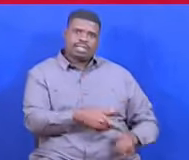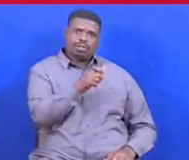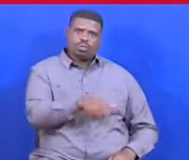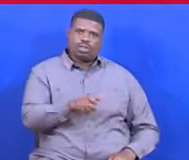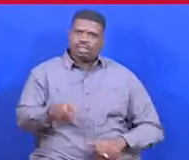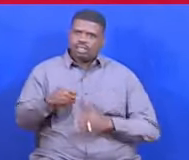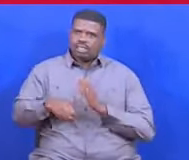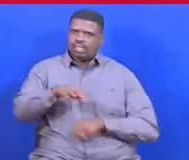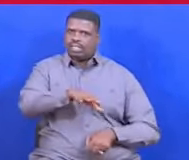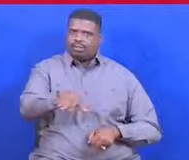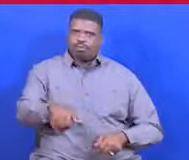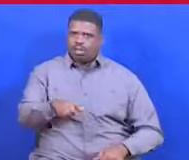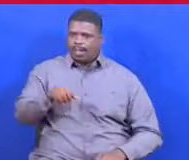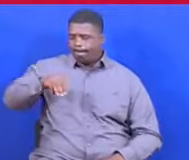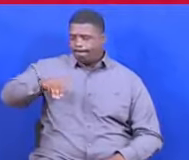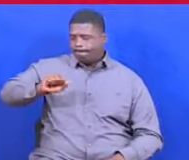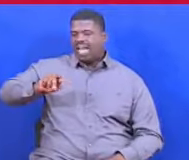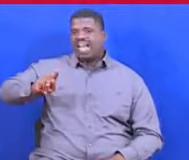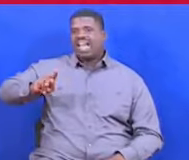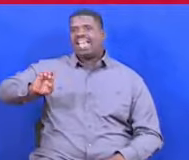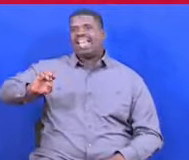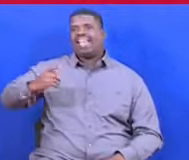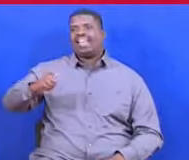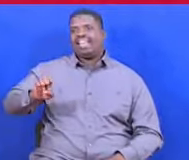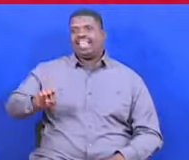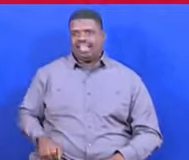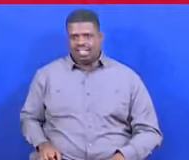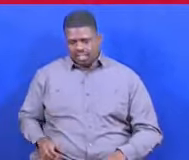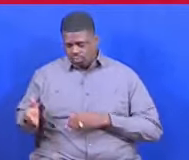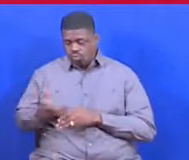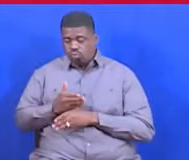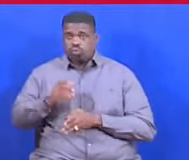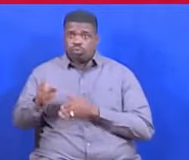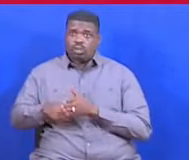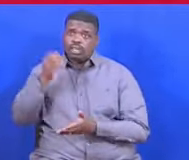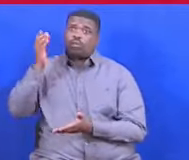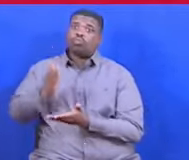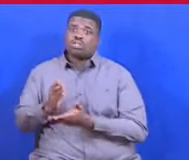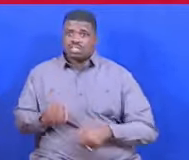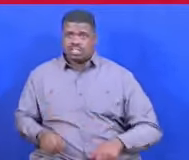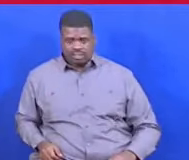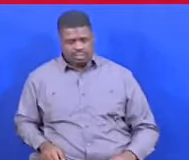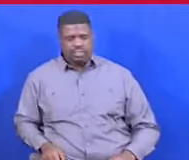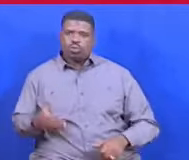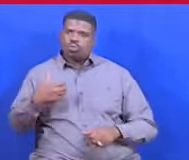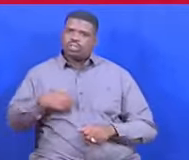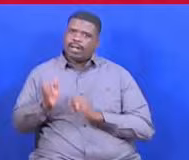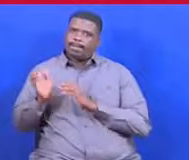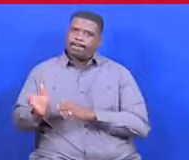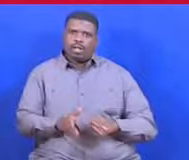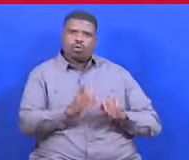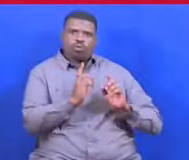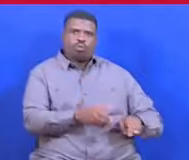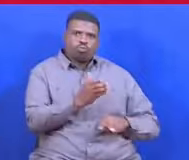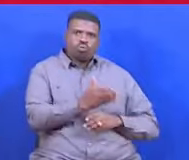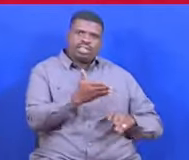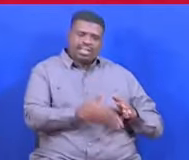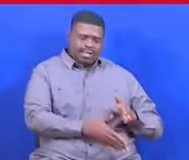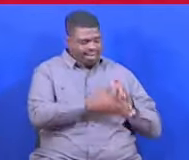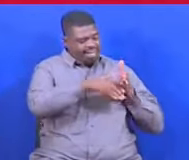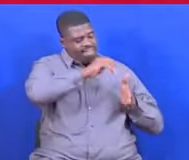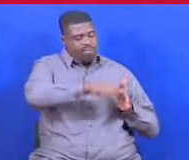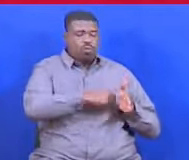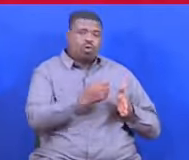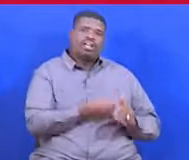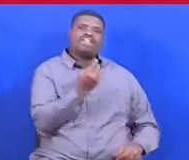katika jimbo la Makete. Kuhusu kiwanda, ni kweli wizara ina mpango wa kujenga viwanda viwili vya kuchakata ngano, na tunafanya tathmini